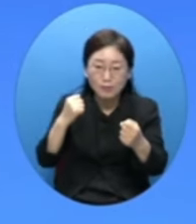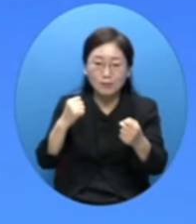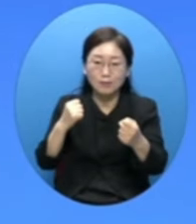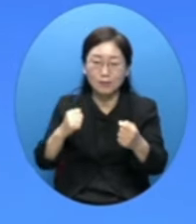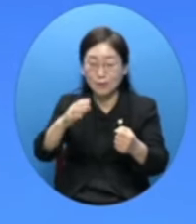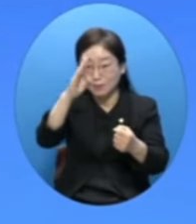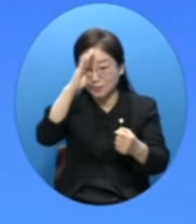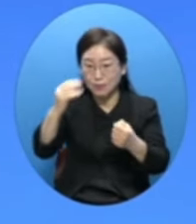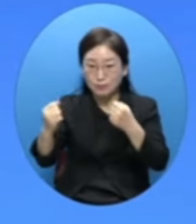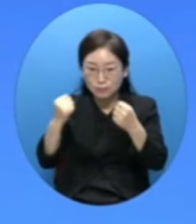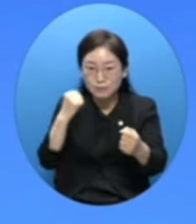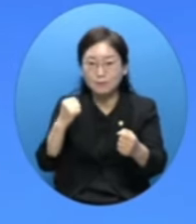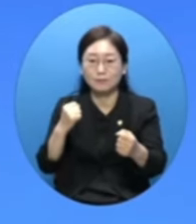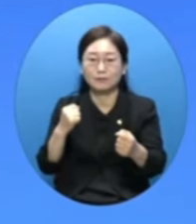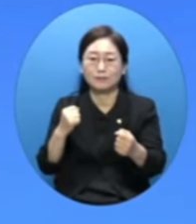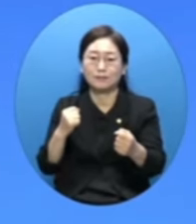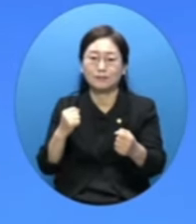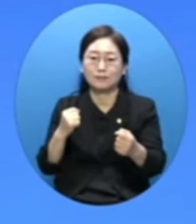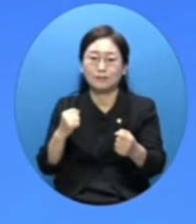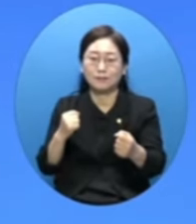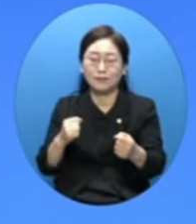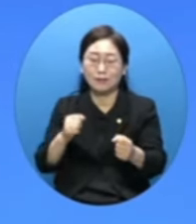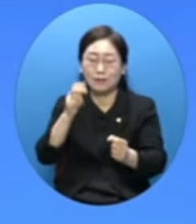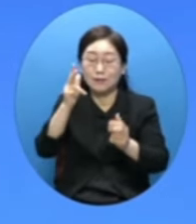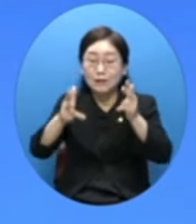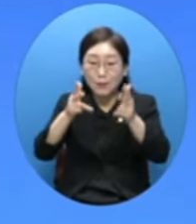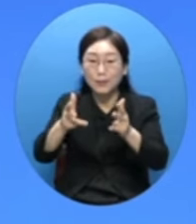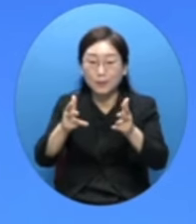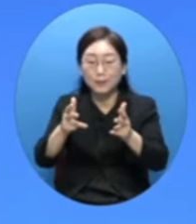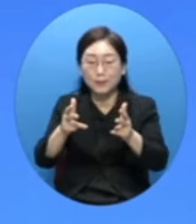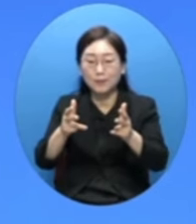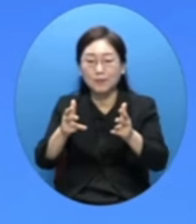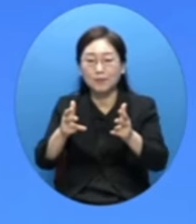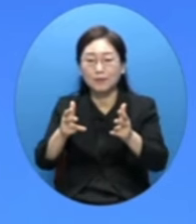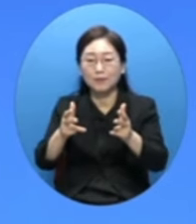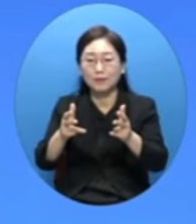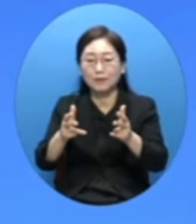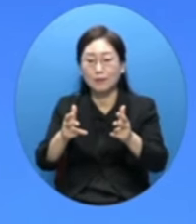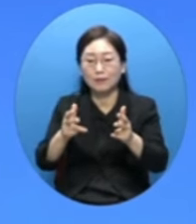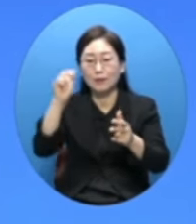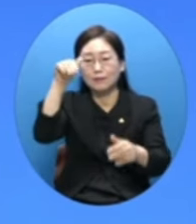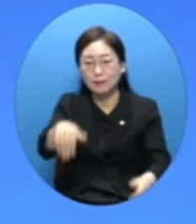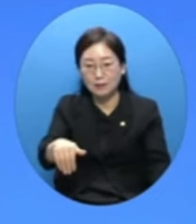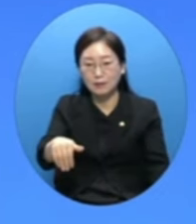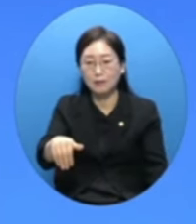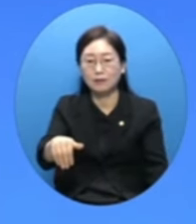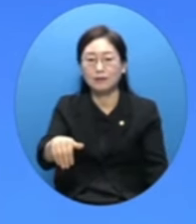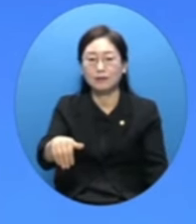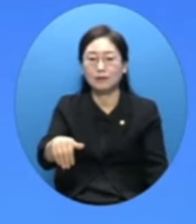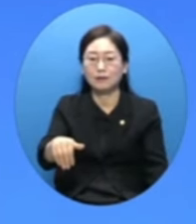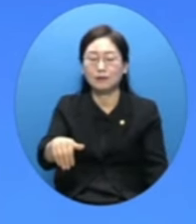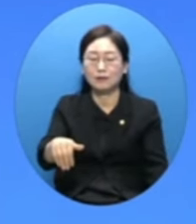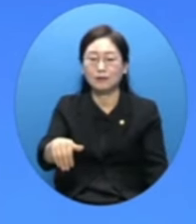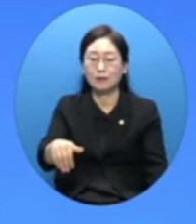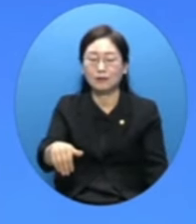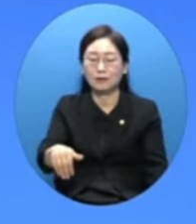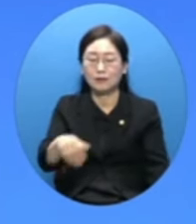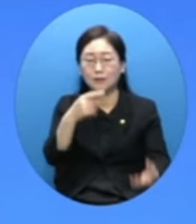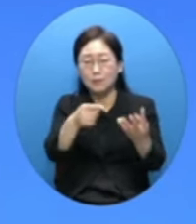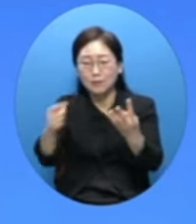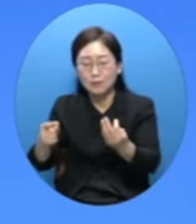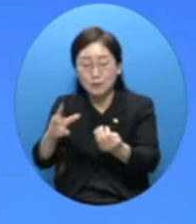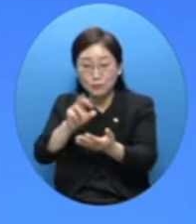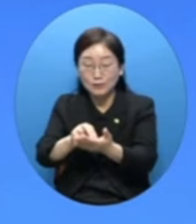질병이 찾아오고 사업이 내리 막기를 걷고 많은 문제가